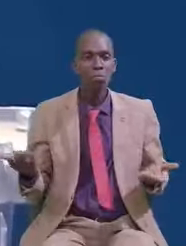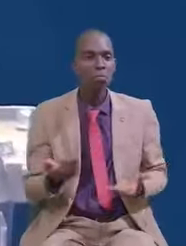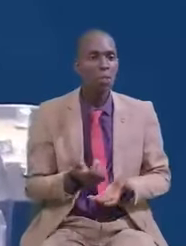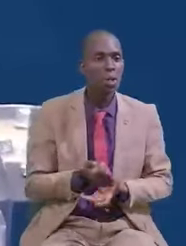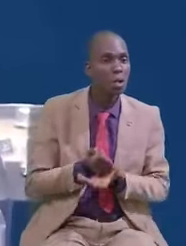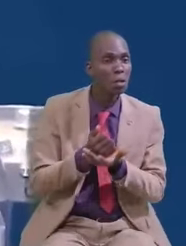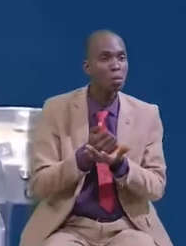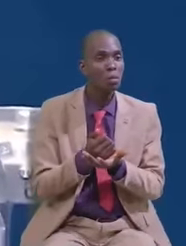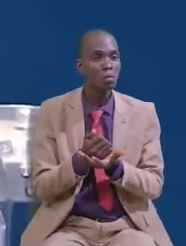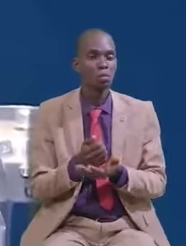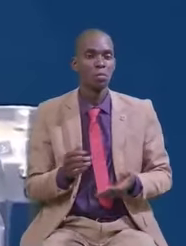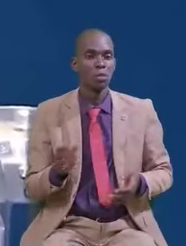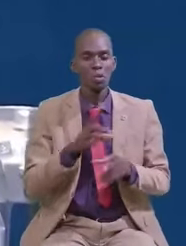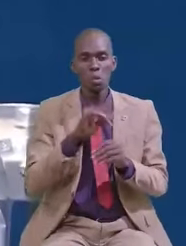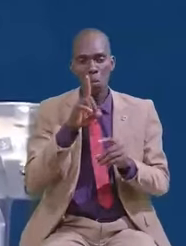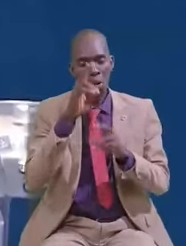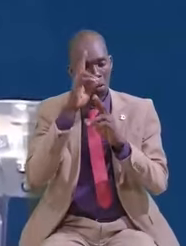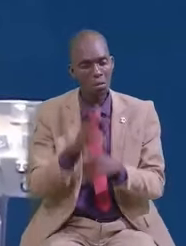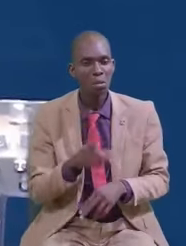L'estime de soi n'est plus.